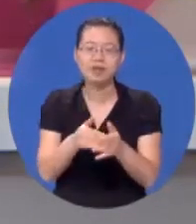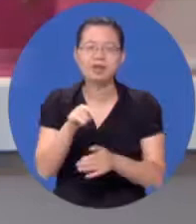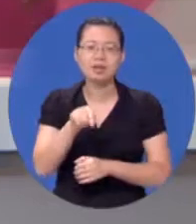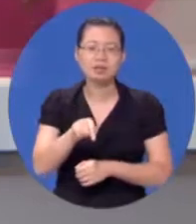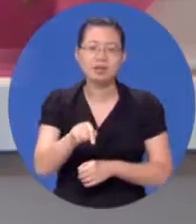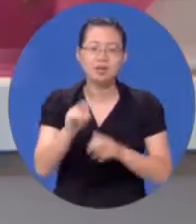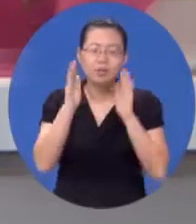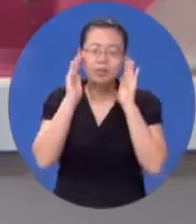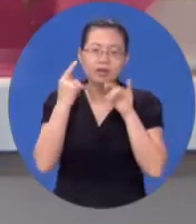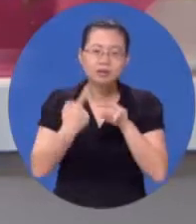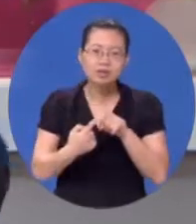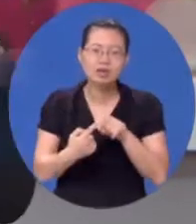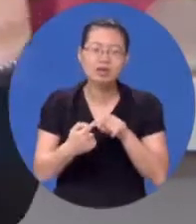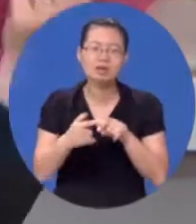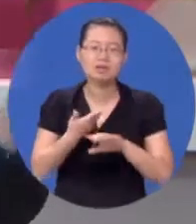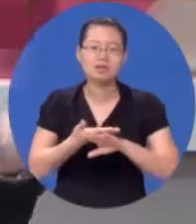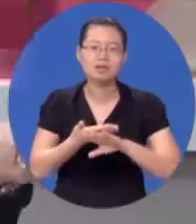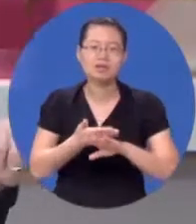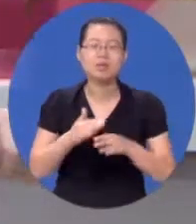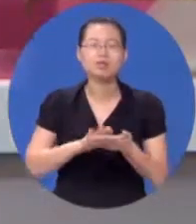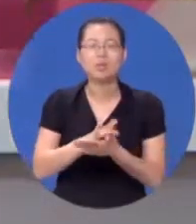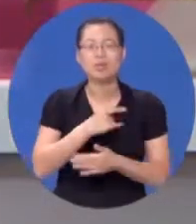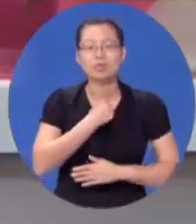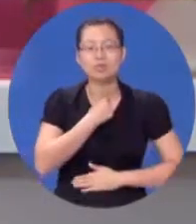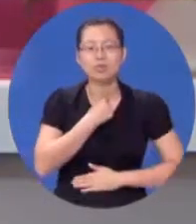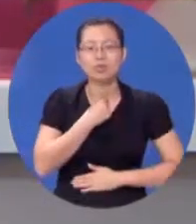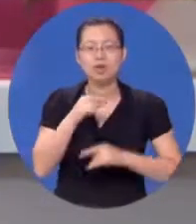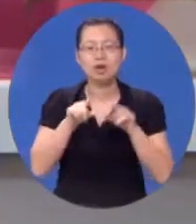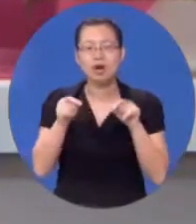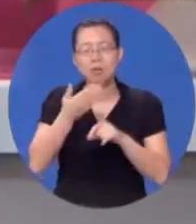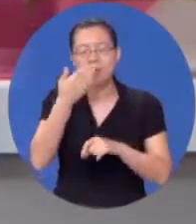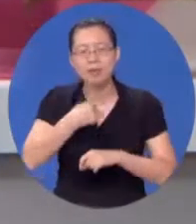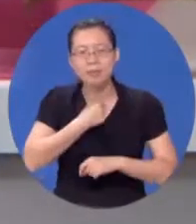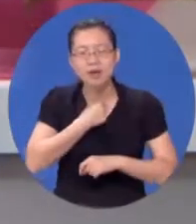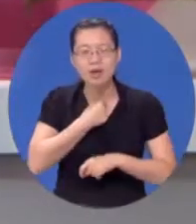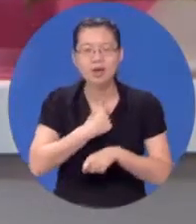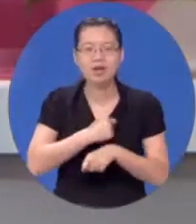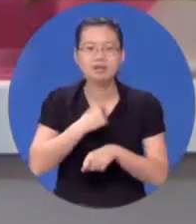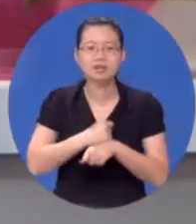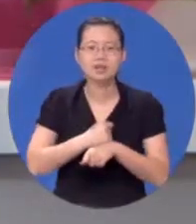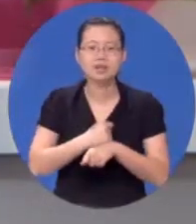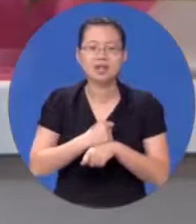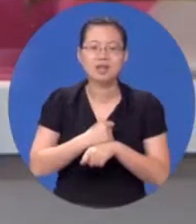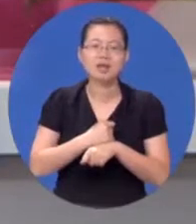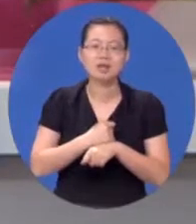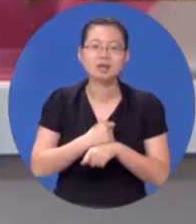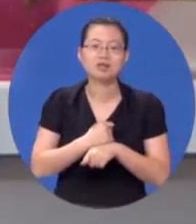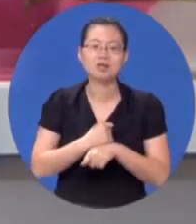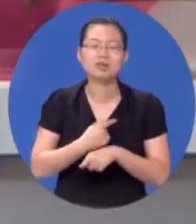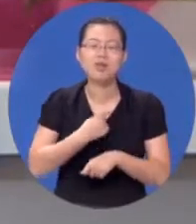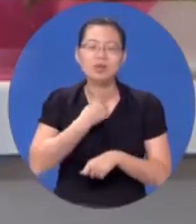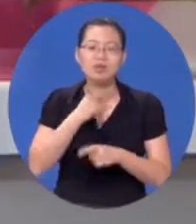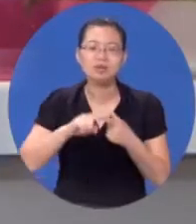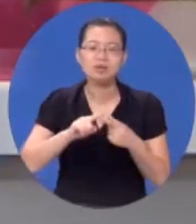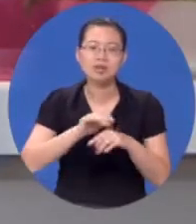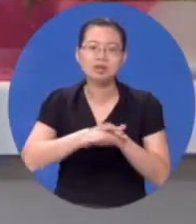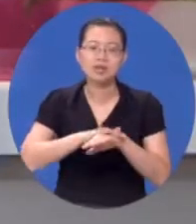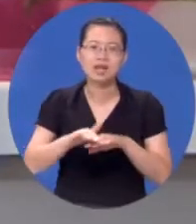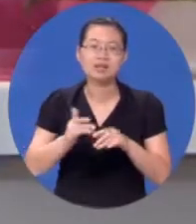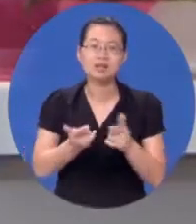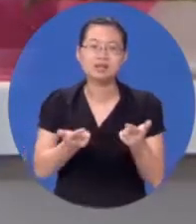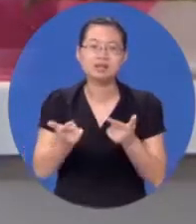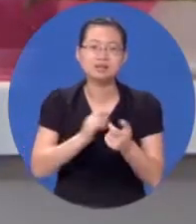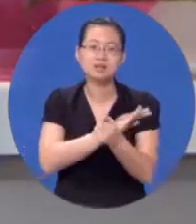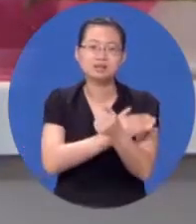이것도 공부하다 보면은 다른 거 놀고 싶고 먹으러 가고 싶고 이런 어떤 좌절들이 있는데, 이런 것들을 잘 다스리는